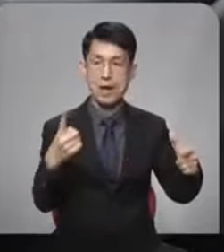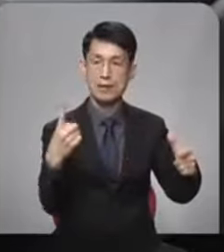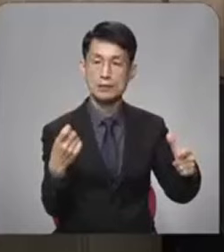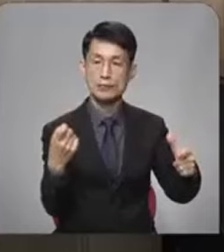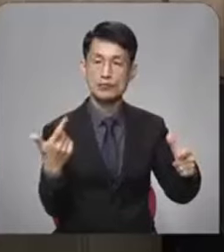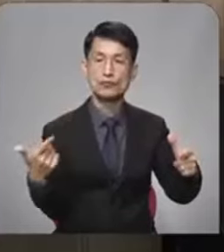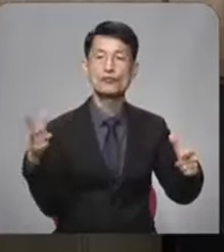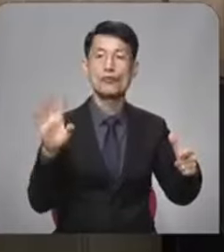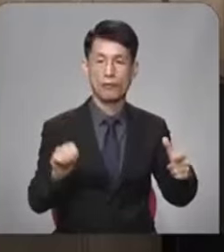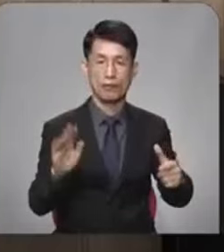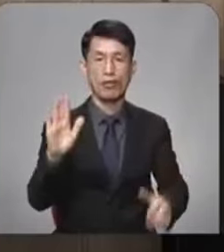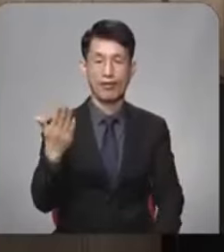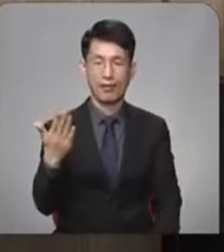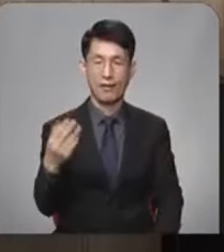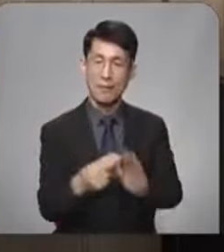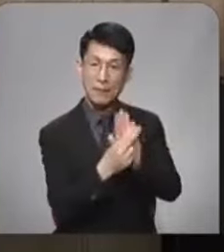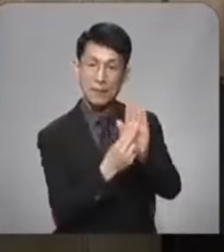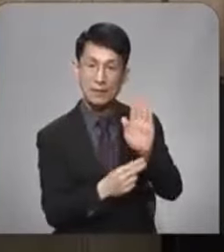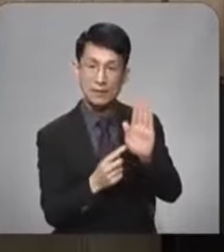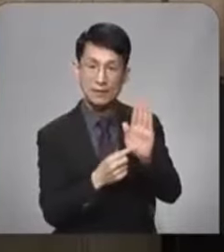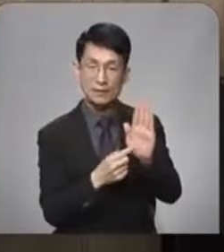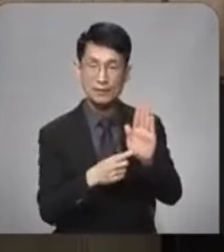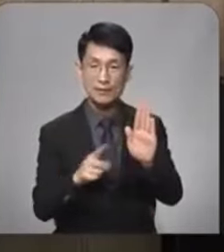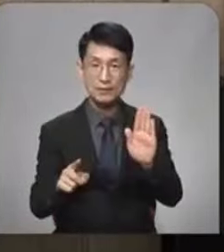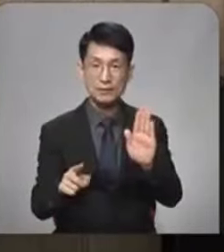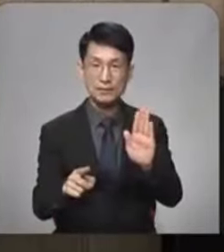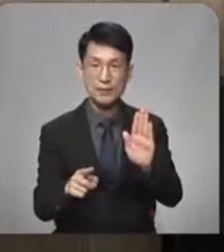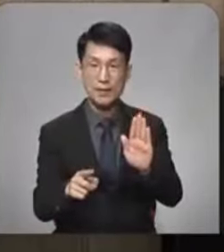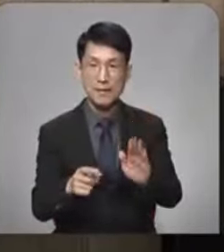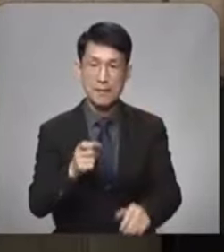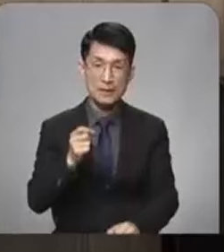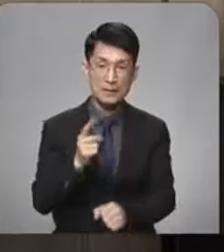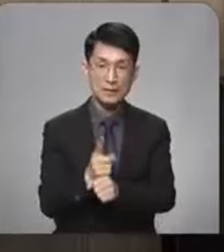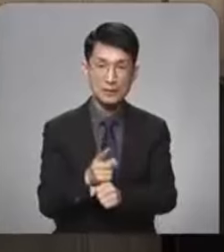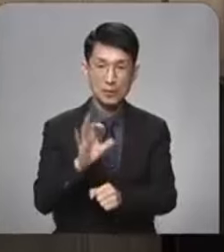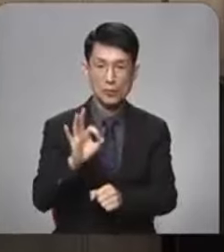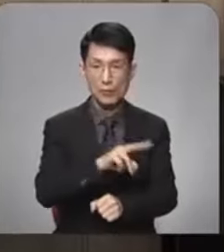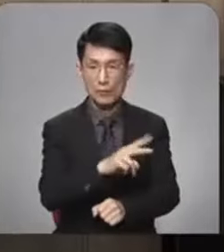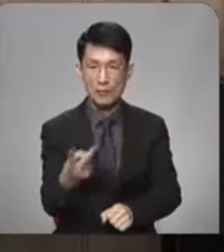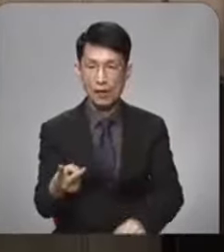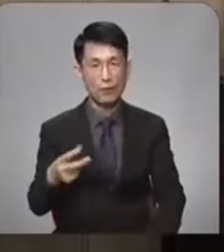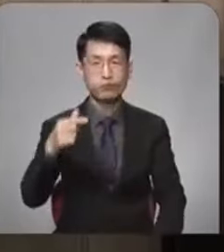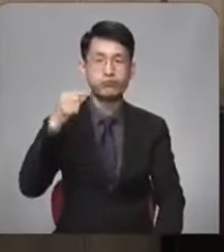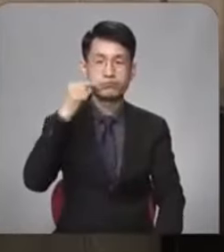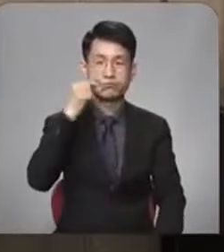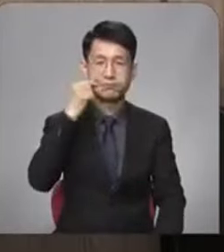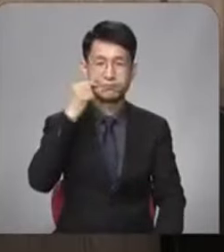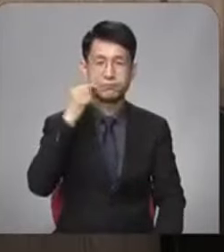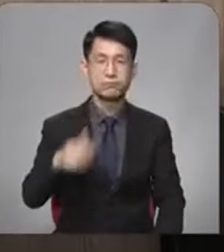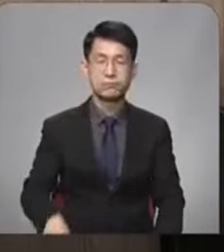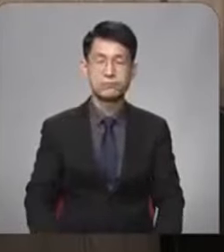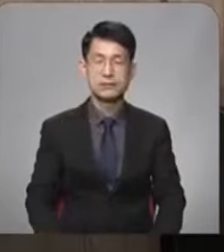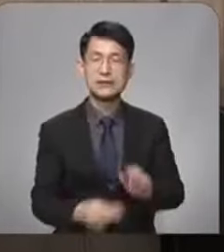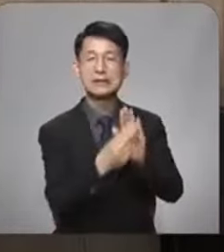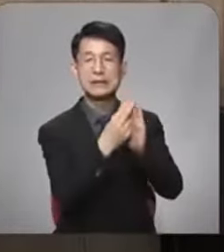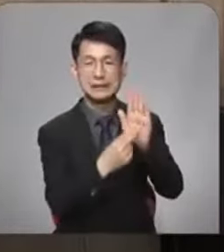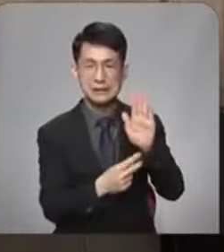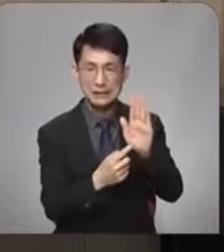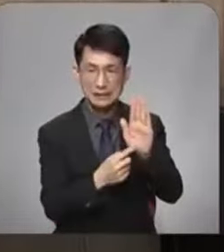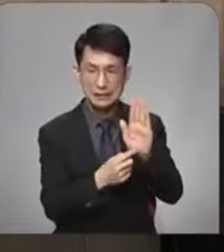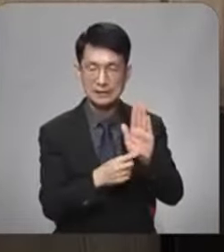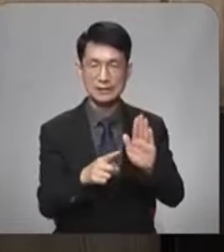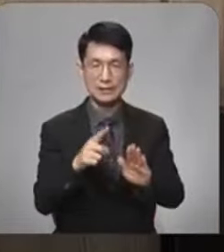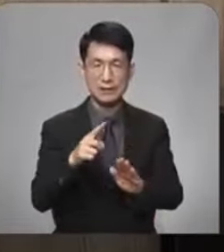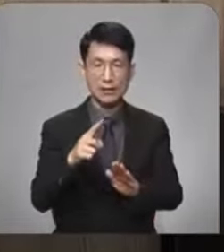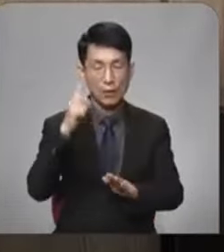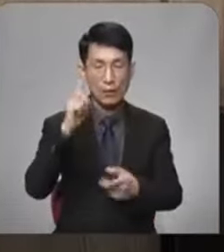설명합니다. 비트코인처럼 당장 제가 뭐 115억을 팍 현금을 만들 수 있는 건 아닙니다. 가상화폐 관심을 가졌던 게